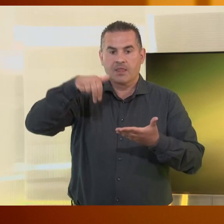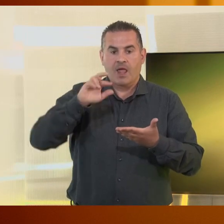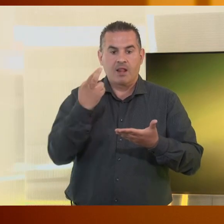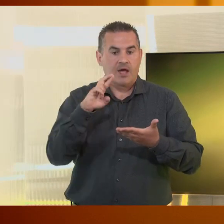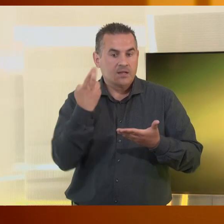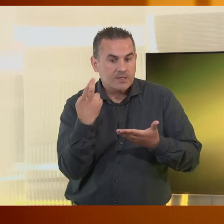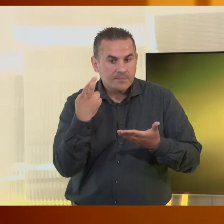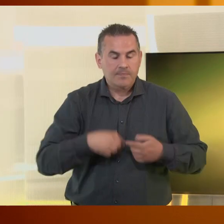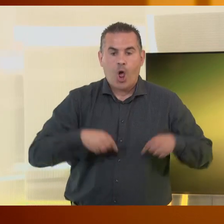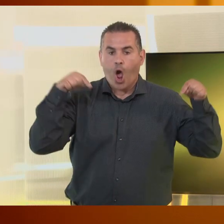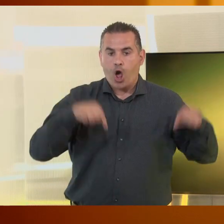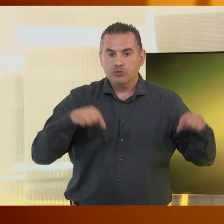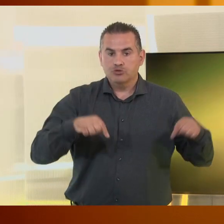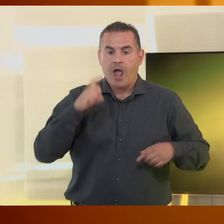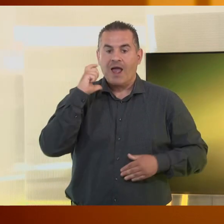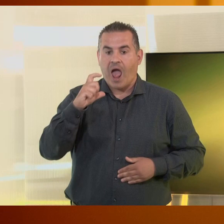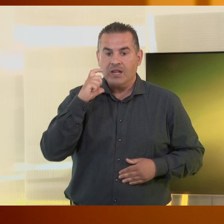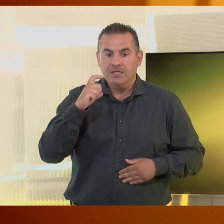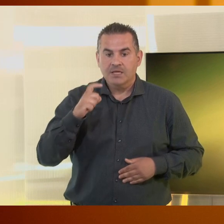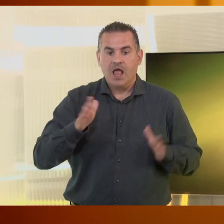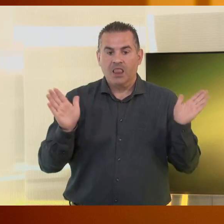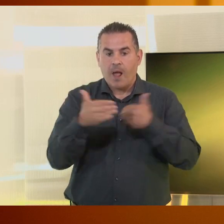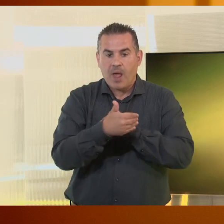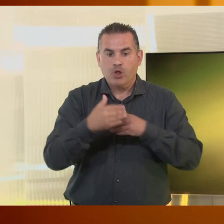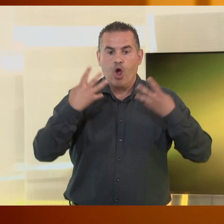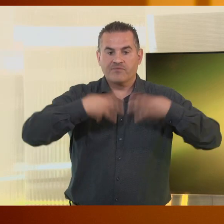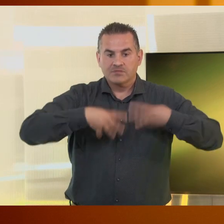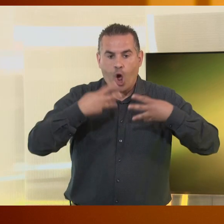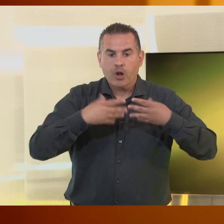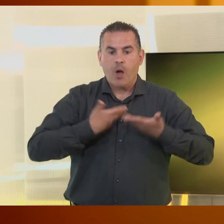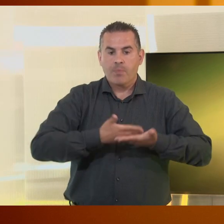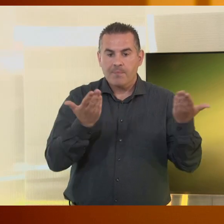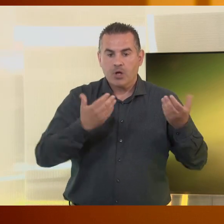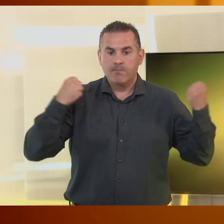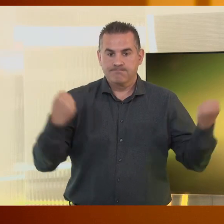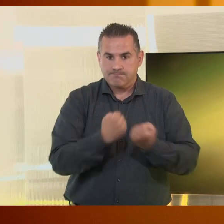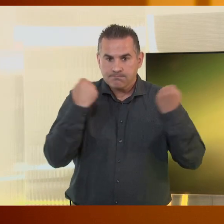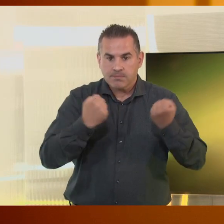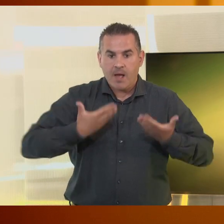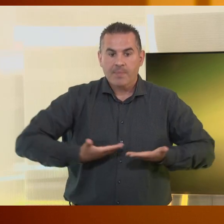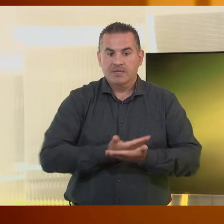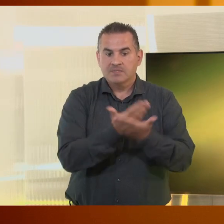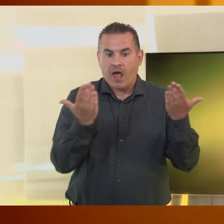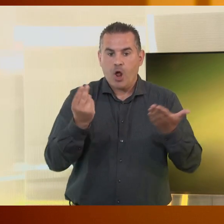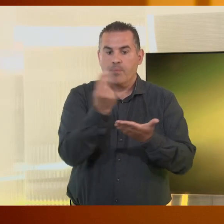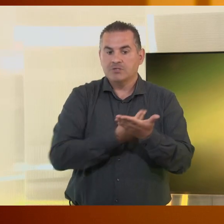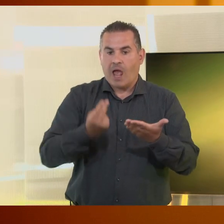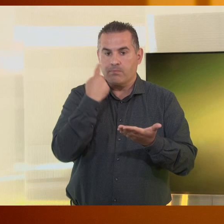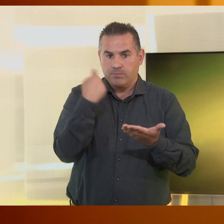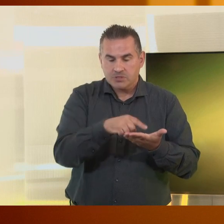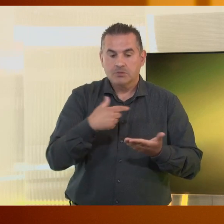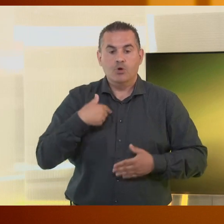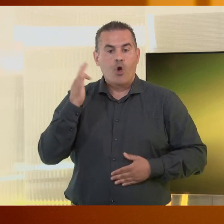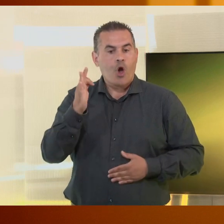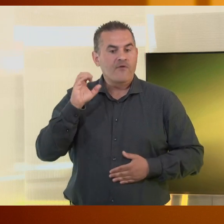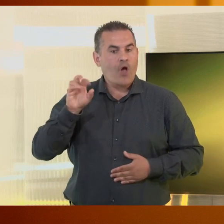della Bocconi. 7 le aree di azione: efficientamento energetico, transizione ecologica, digitalizzazione, inclusione, lavoro e